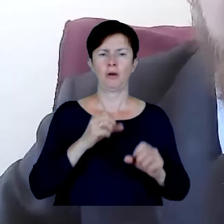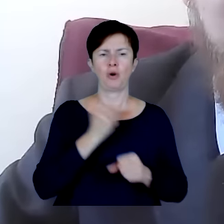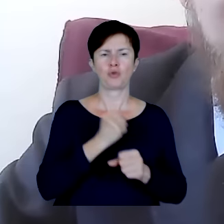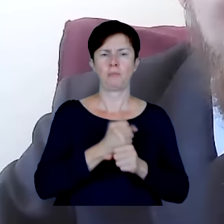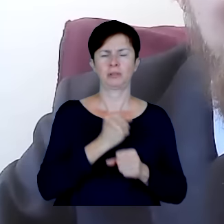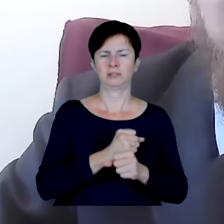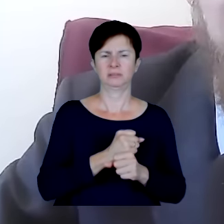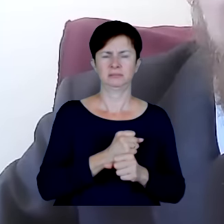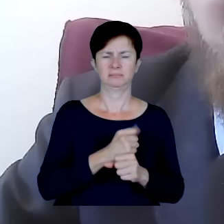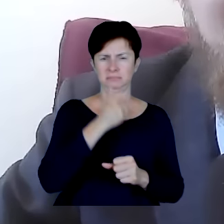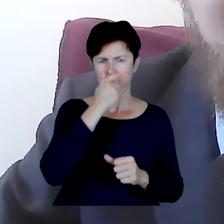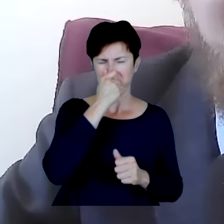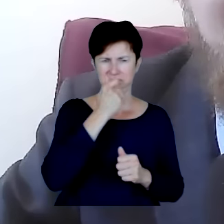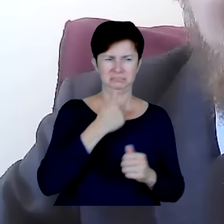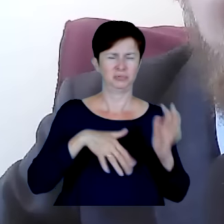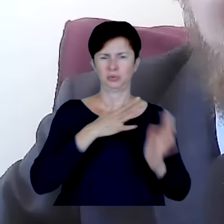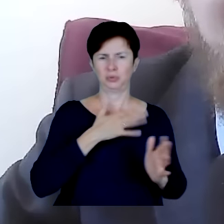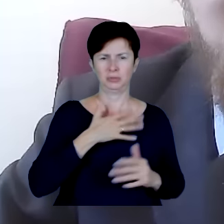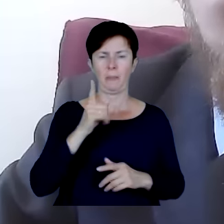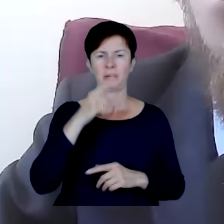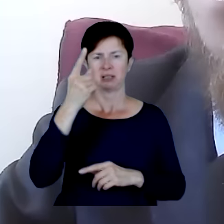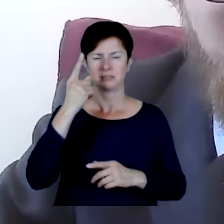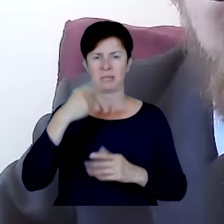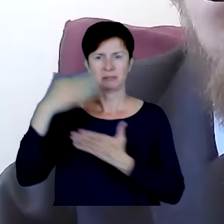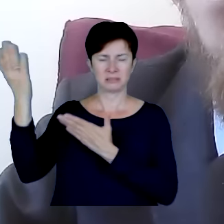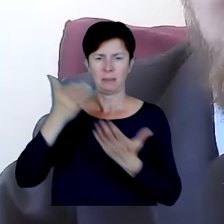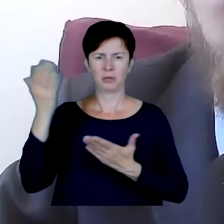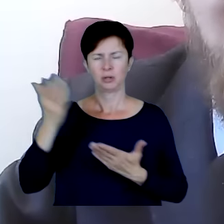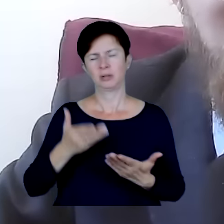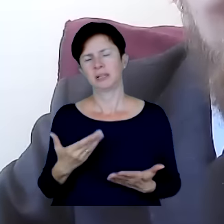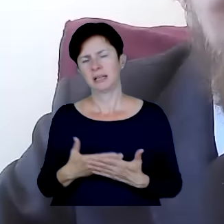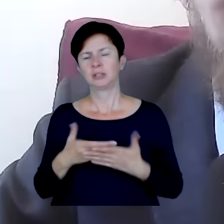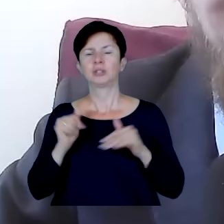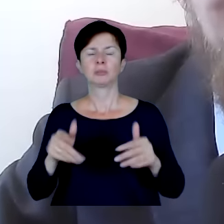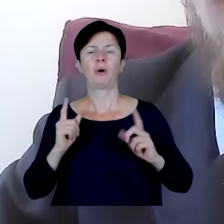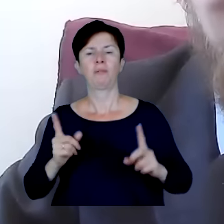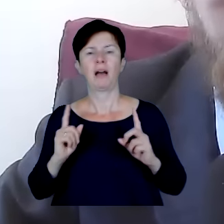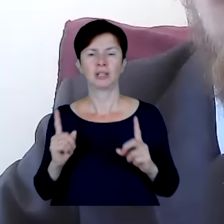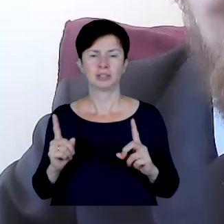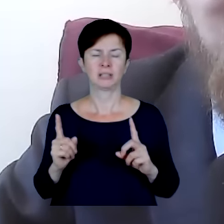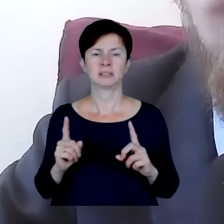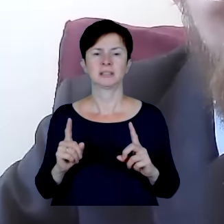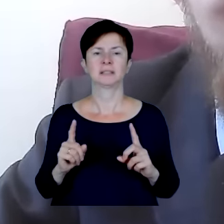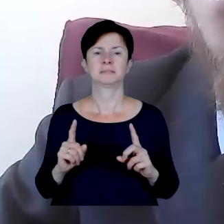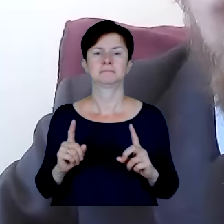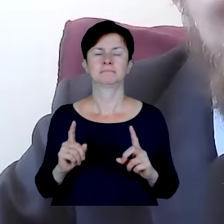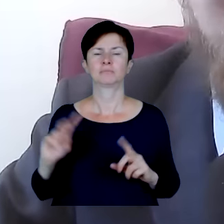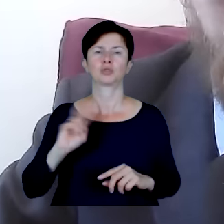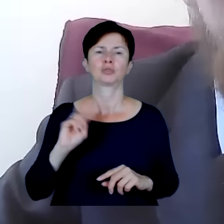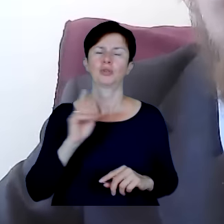sprowadzał jeszcze więcej imigrantów niż lewica. Więc tutaj też trzeba uważać na takich, powiedziałbym, farbowanych patriotów i